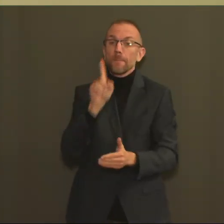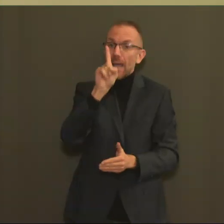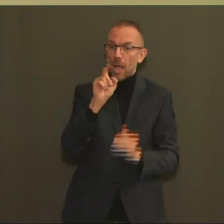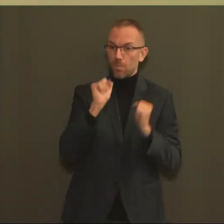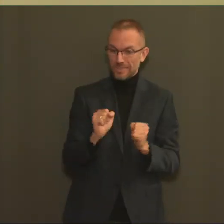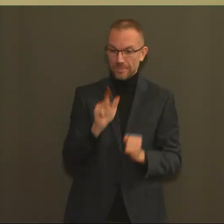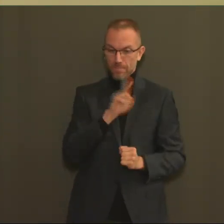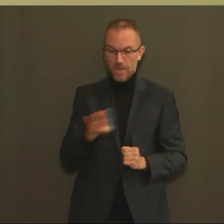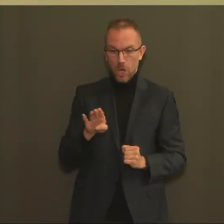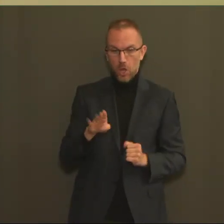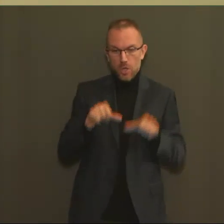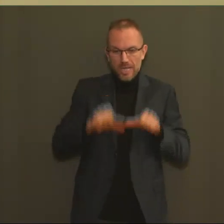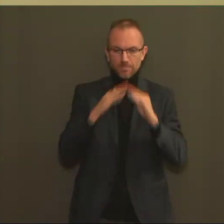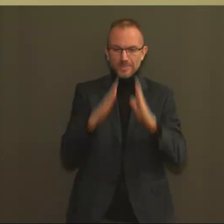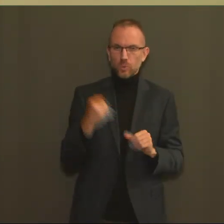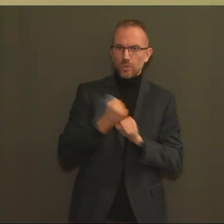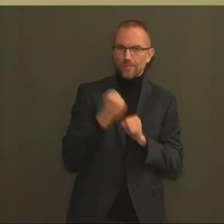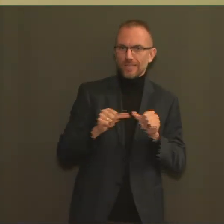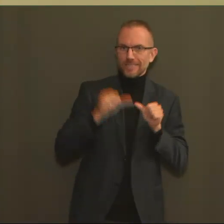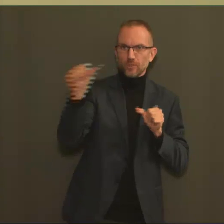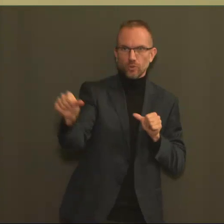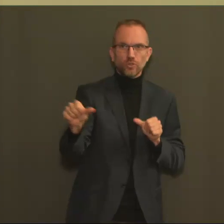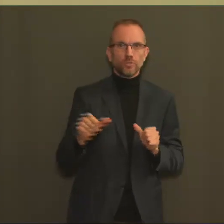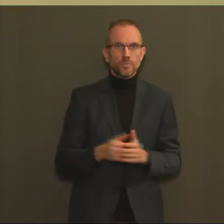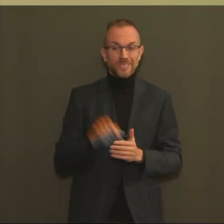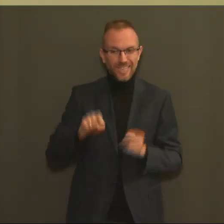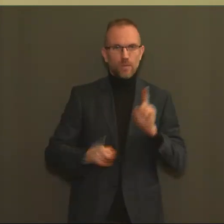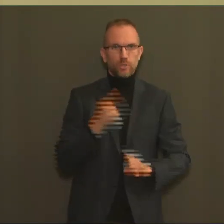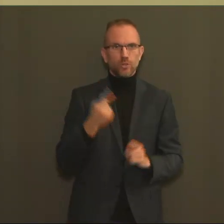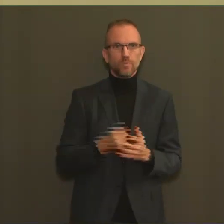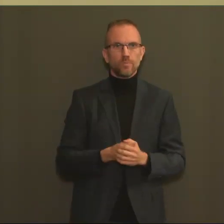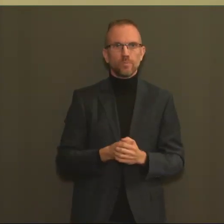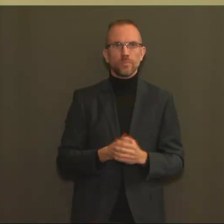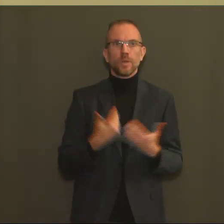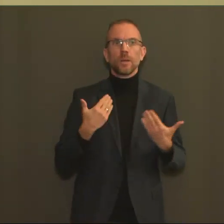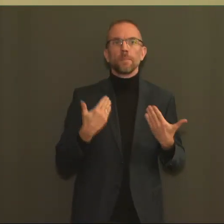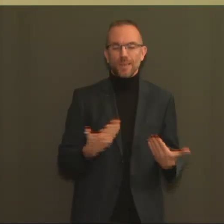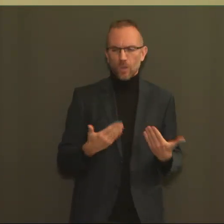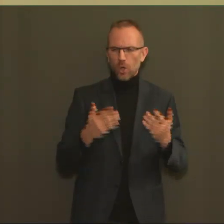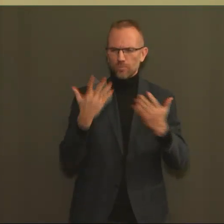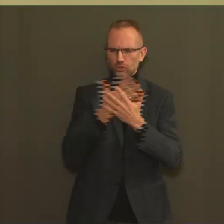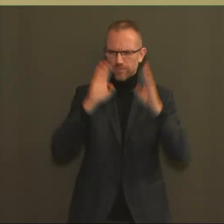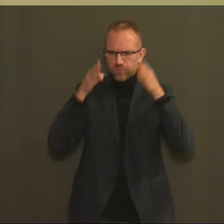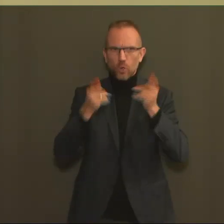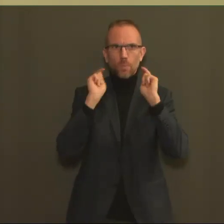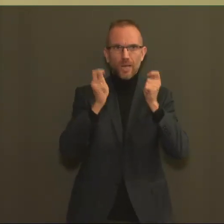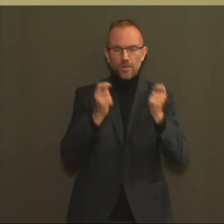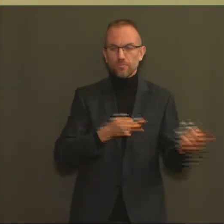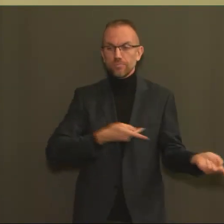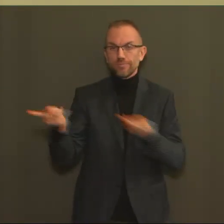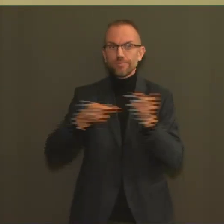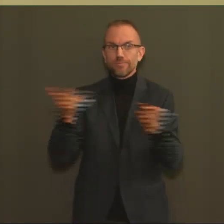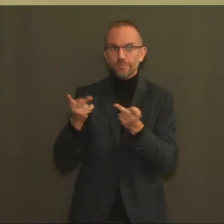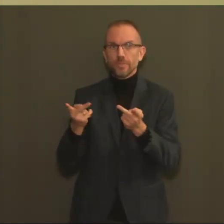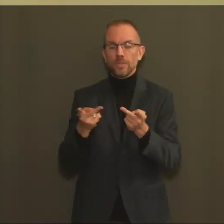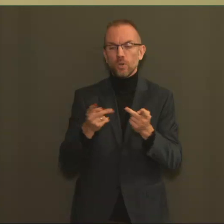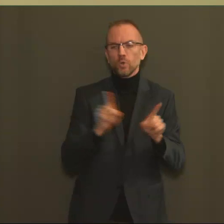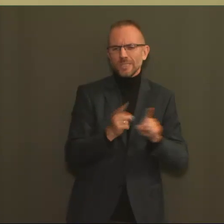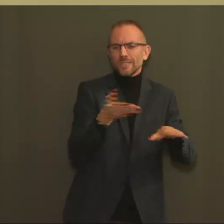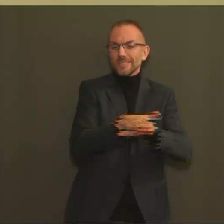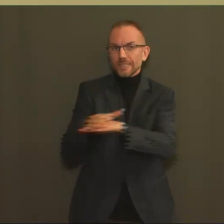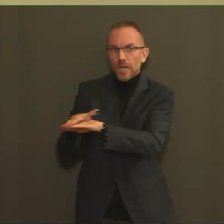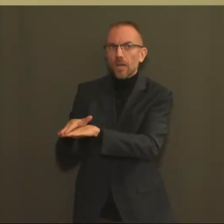hoe die voor deze attractie van is als peter die zes gewoon leuk normaal door die oké p dit is uw continuon roos malware unie voor die show ga voor haar